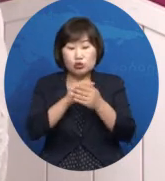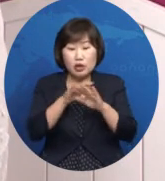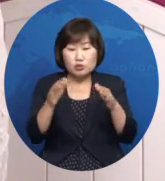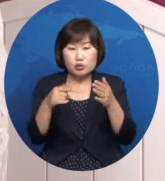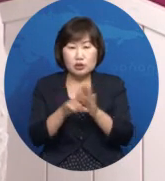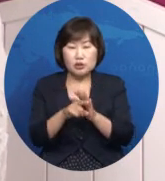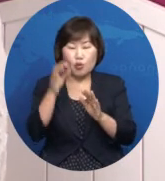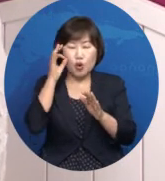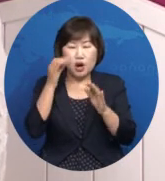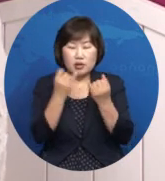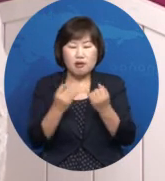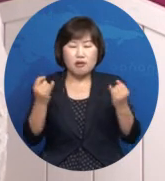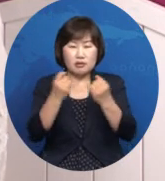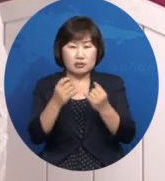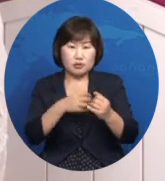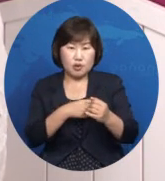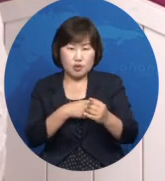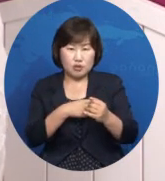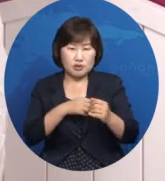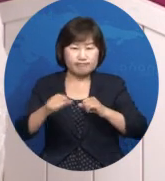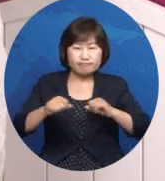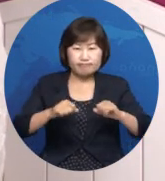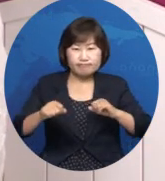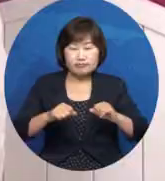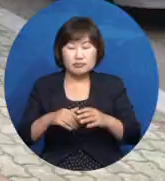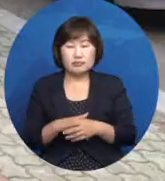위해 포항 여성단체 회원들이 나섰습니다.